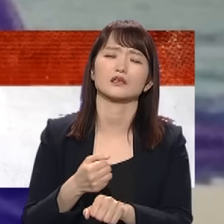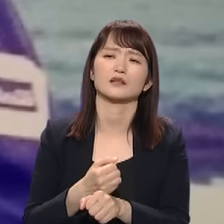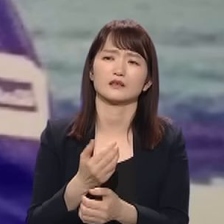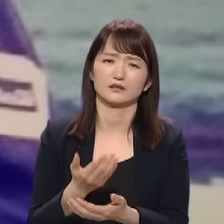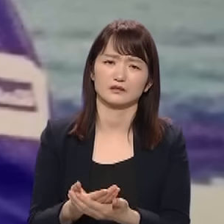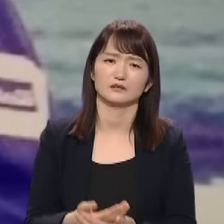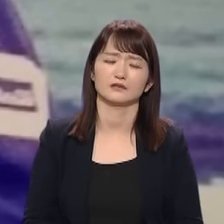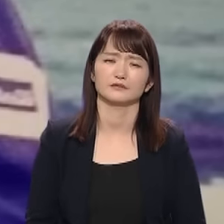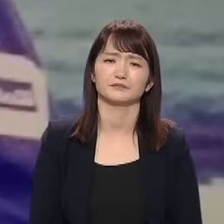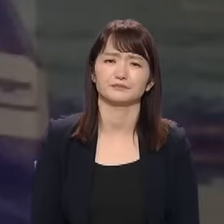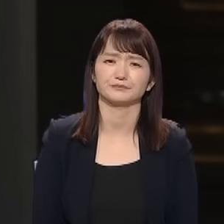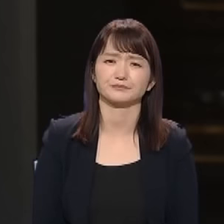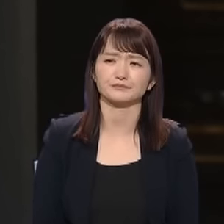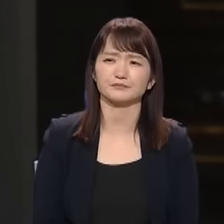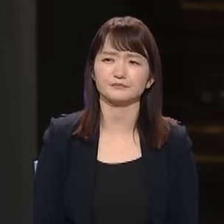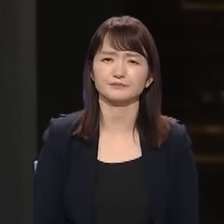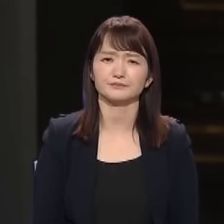제발.